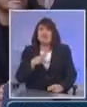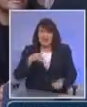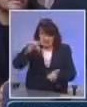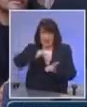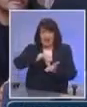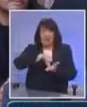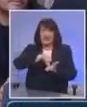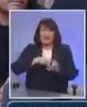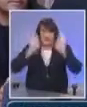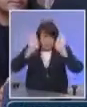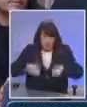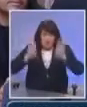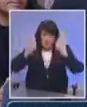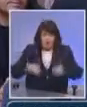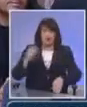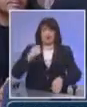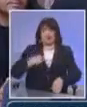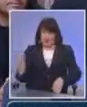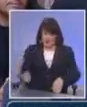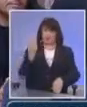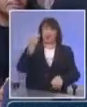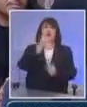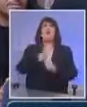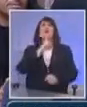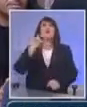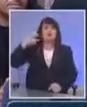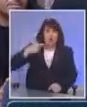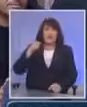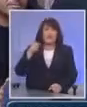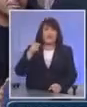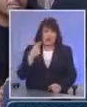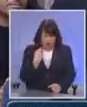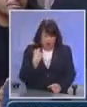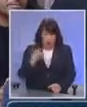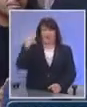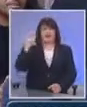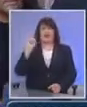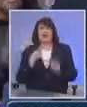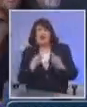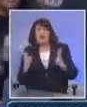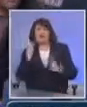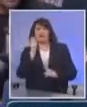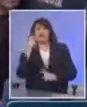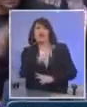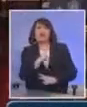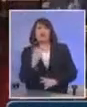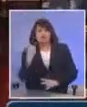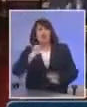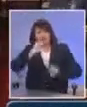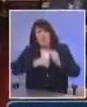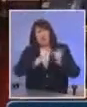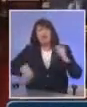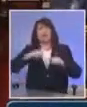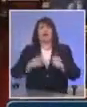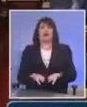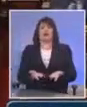Αθήνα μουσουλμάνο δήμαρχο όπως βγήκε και στο Λονδίνο? Ε όχι, δεν θα περάσει αυτή η πολιτική σας και θα αντισταθεί ο ελληνικός